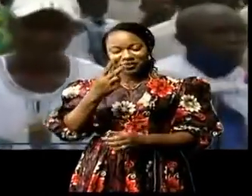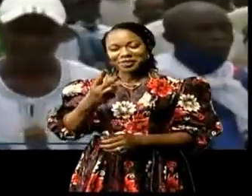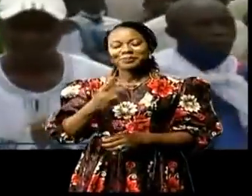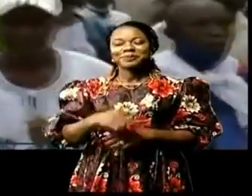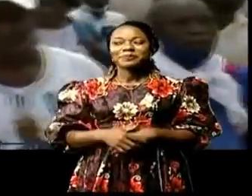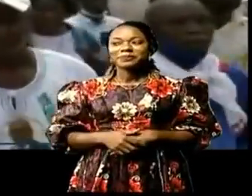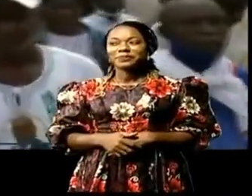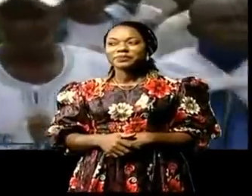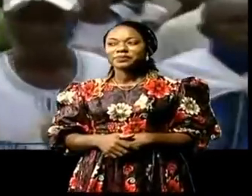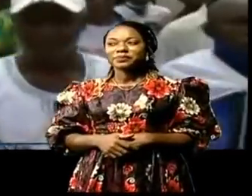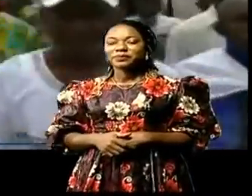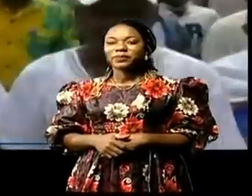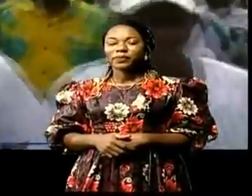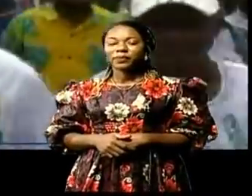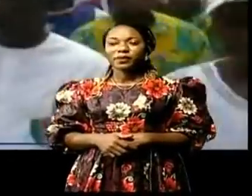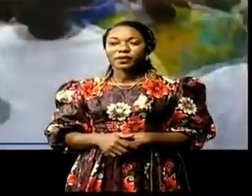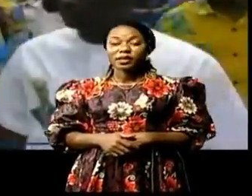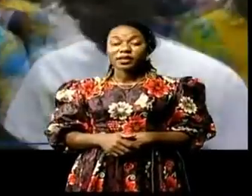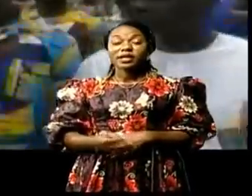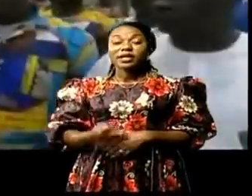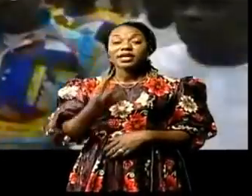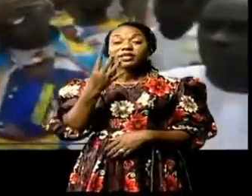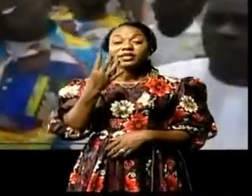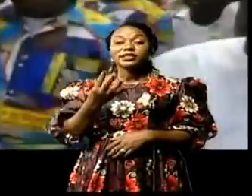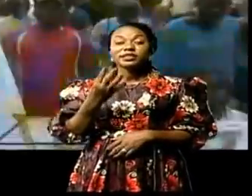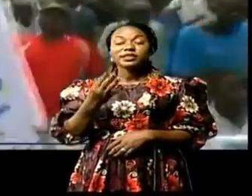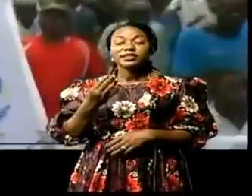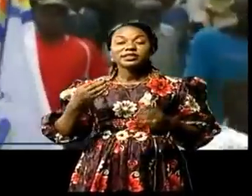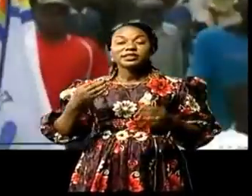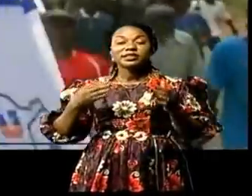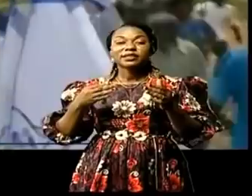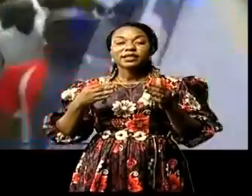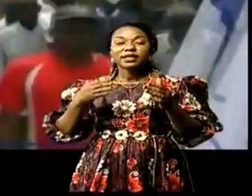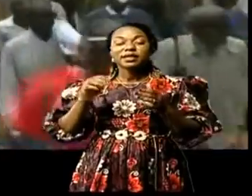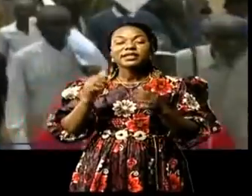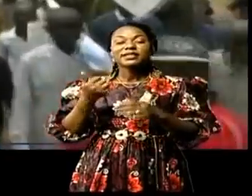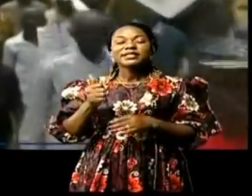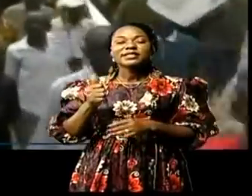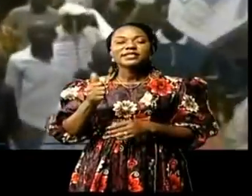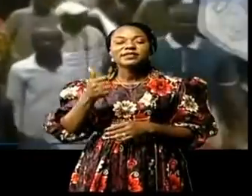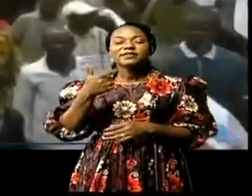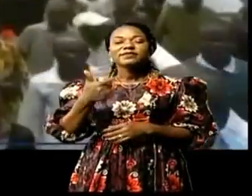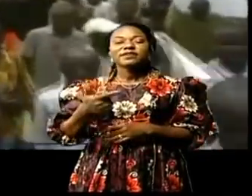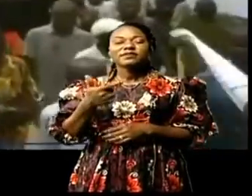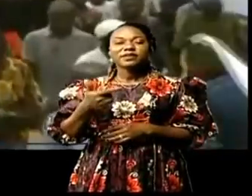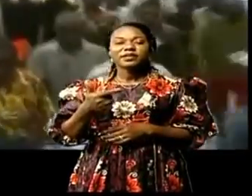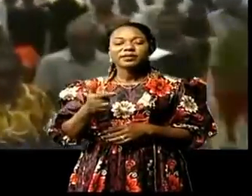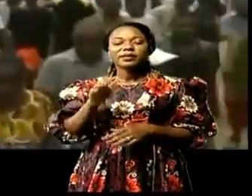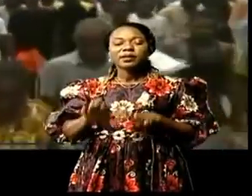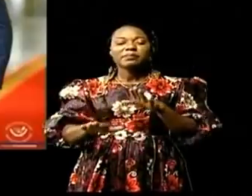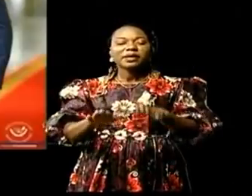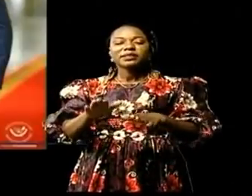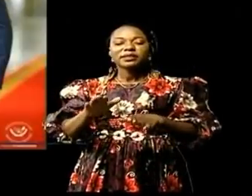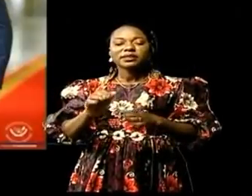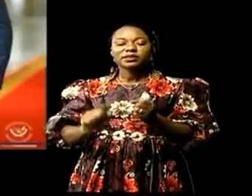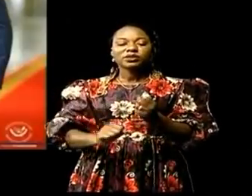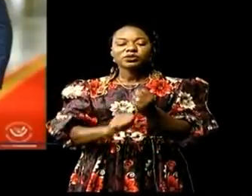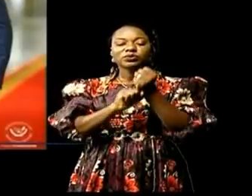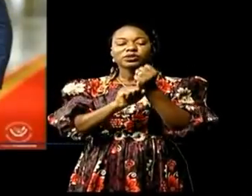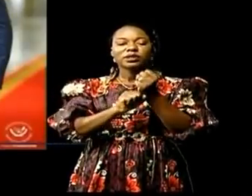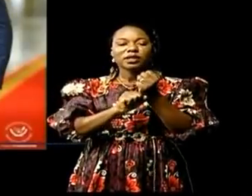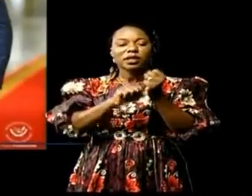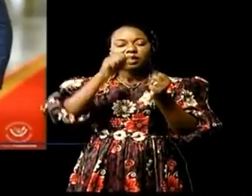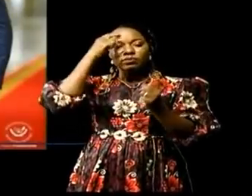Fédération de Mbujimayi a organisé ce jeudi 10 février une marche de soutien au président de la République, Félix-Antoine Tshisekedi Tshilombo, et